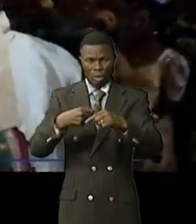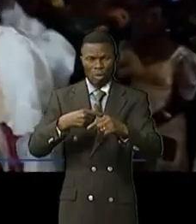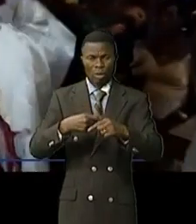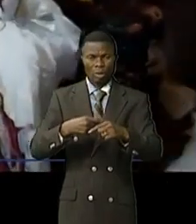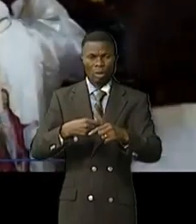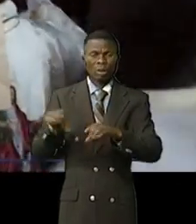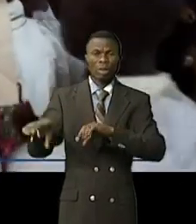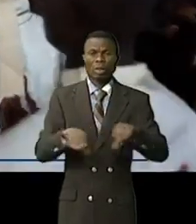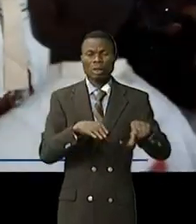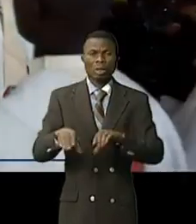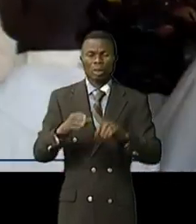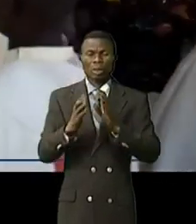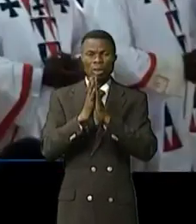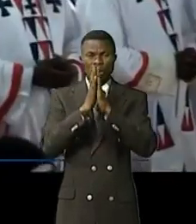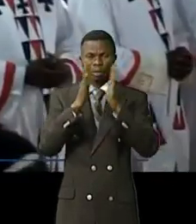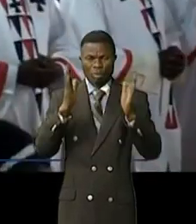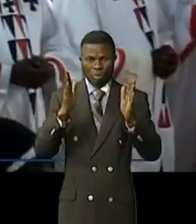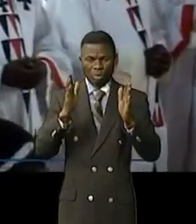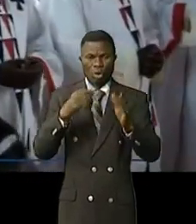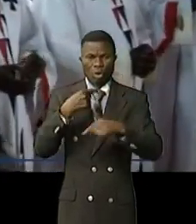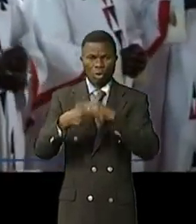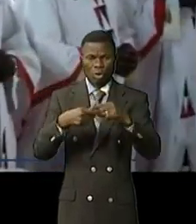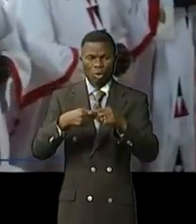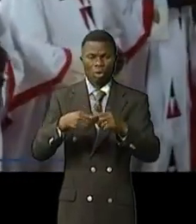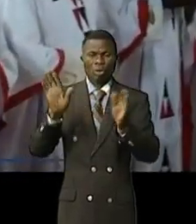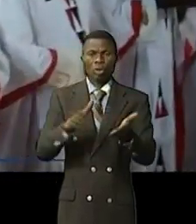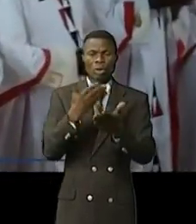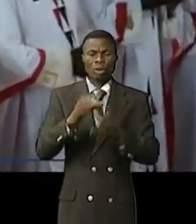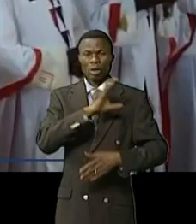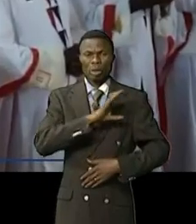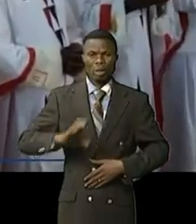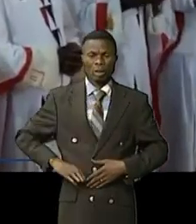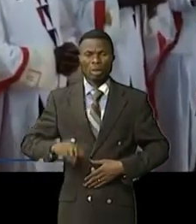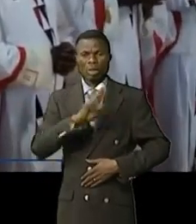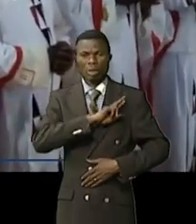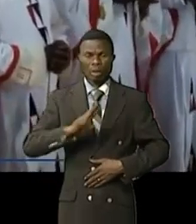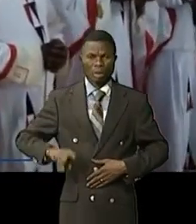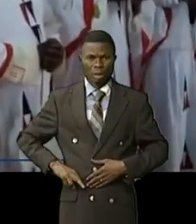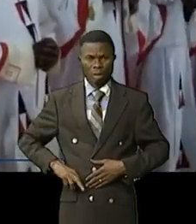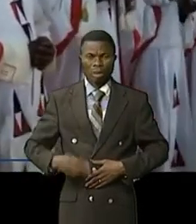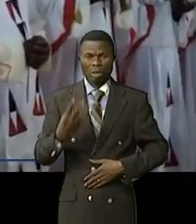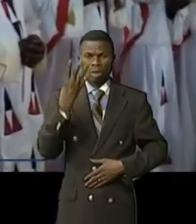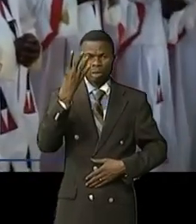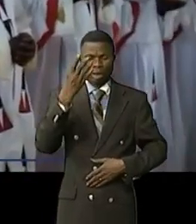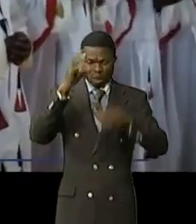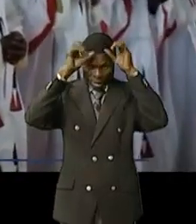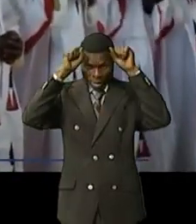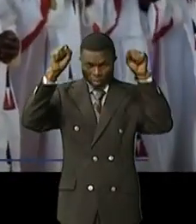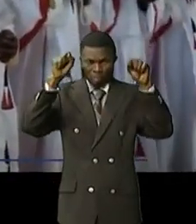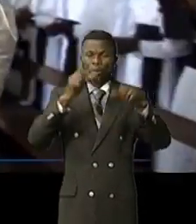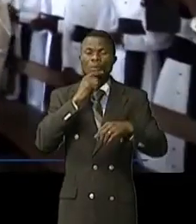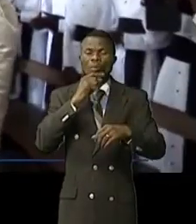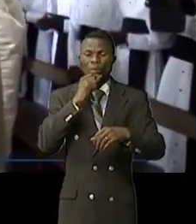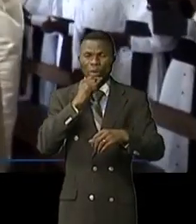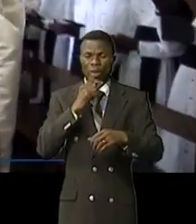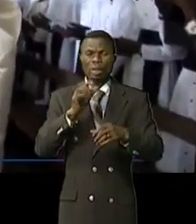d'une célébration eucharistique animée par la chorale Christ Roi avec plus de 15 prêtres et religieuses, y compris la